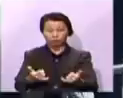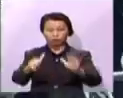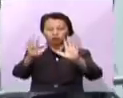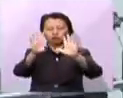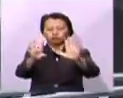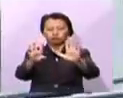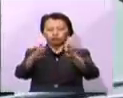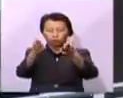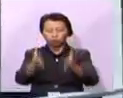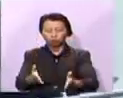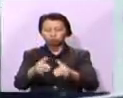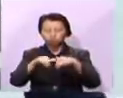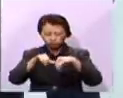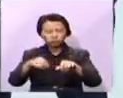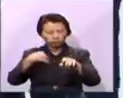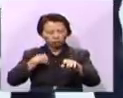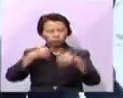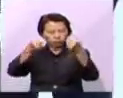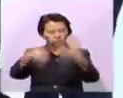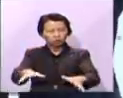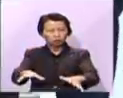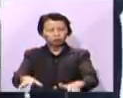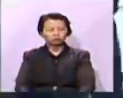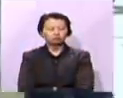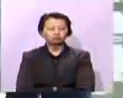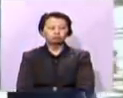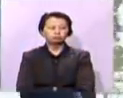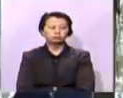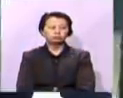9 kru dipercayai masih hilang.